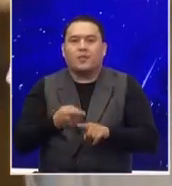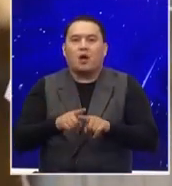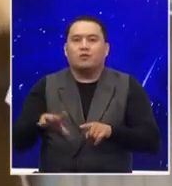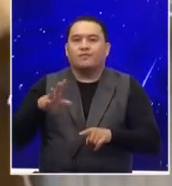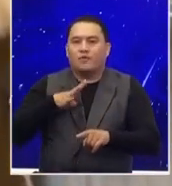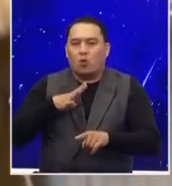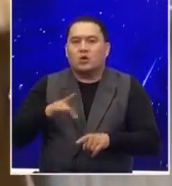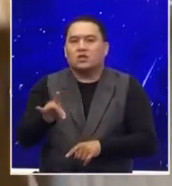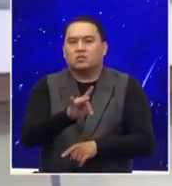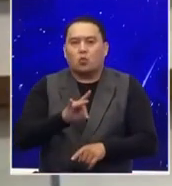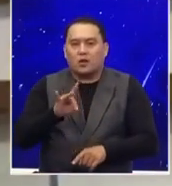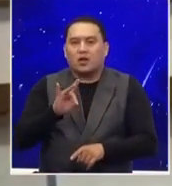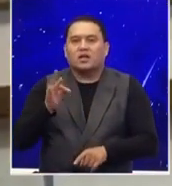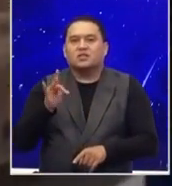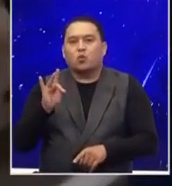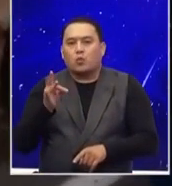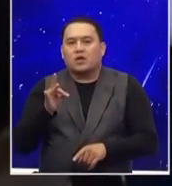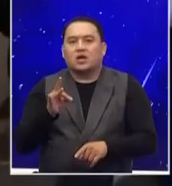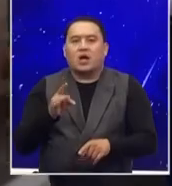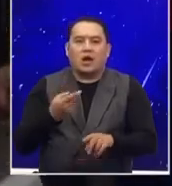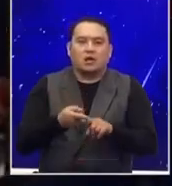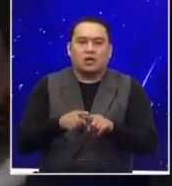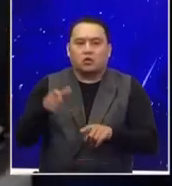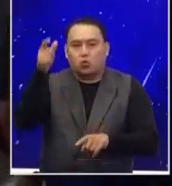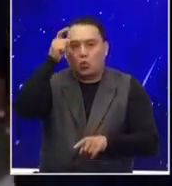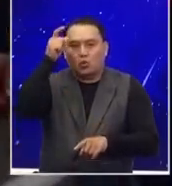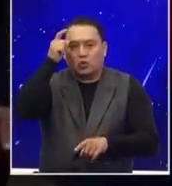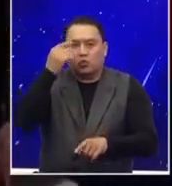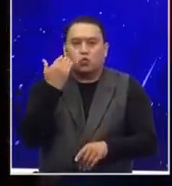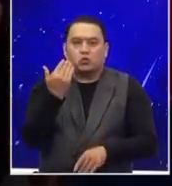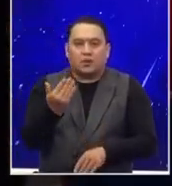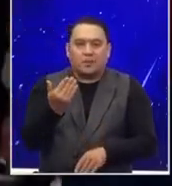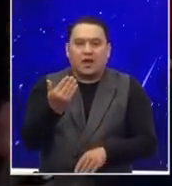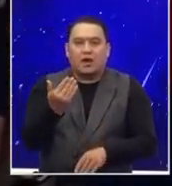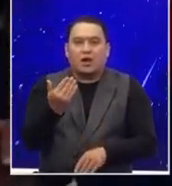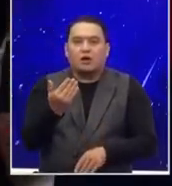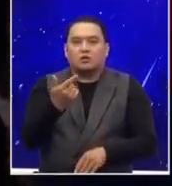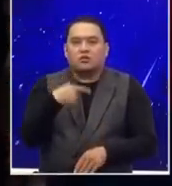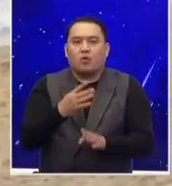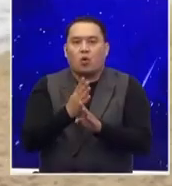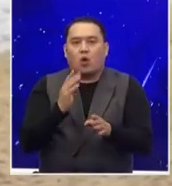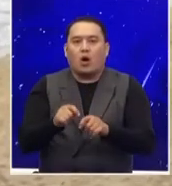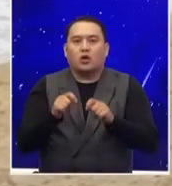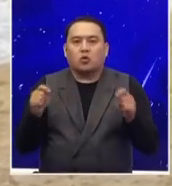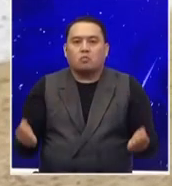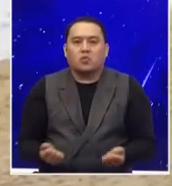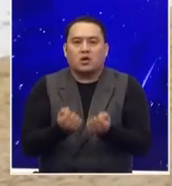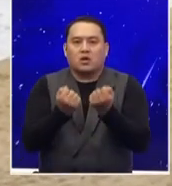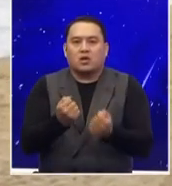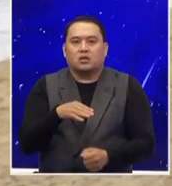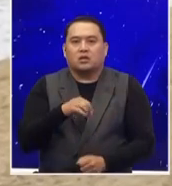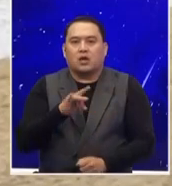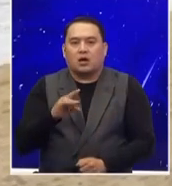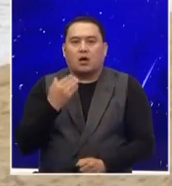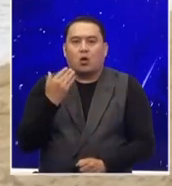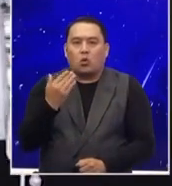Однако единственной страной, которая официально признает это образование, является Турция. Она, в свою очередь, открыто поддерживает Эрсина